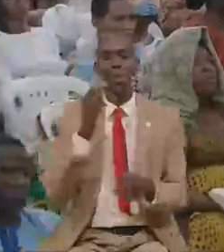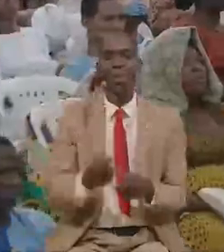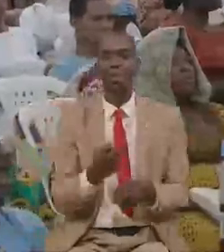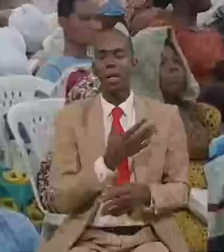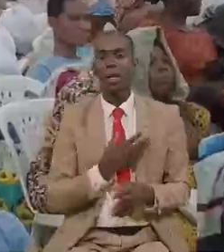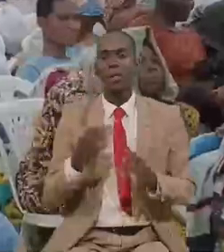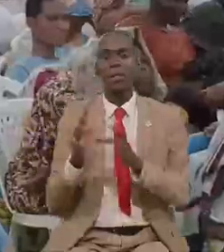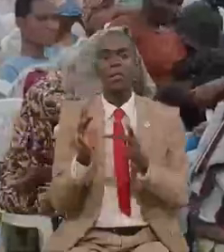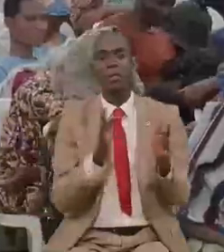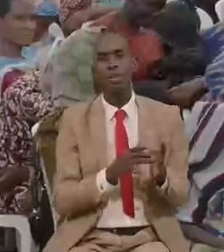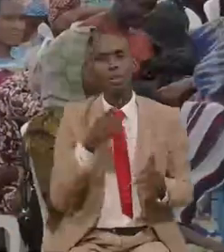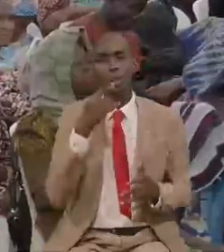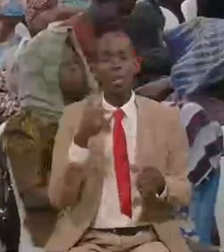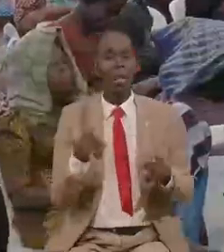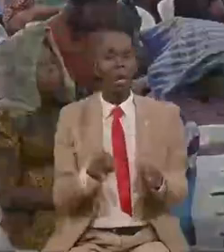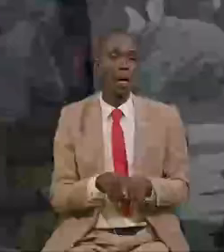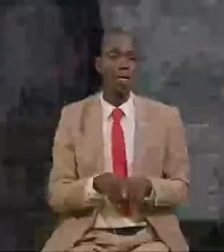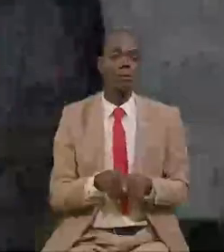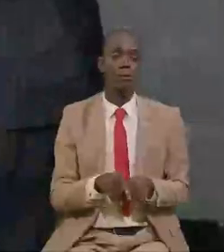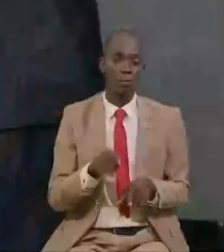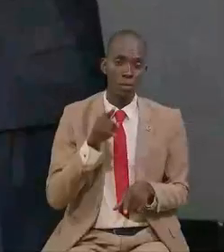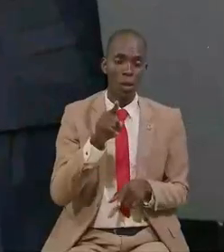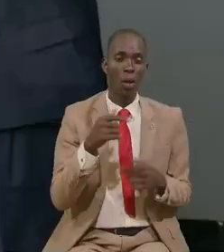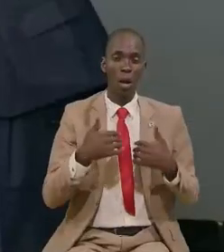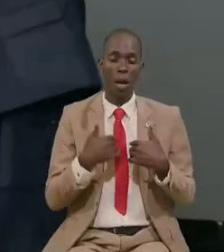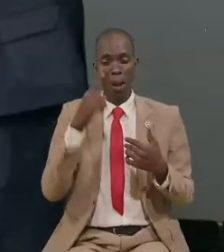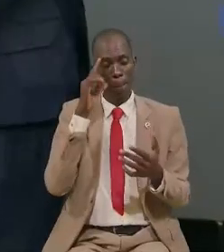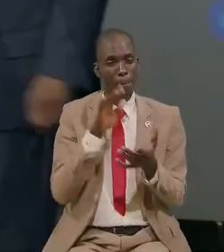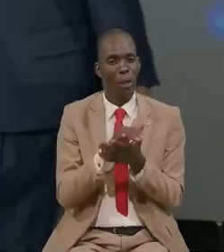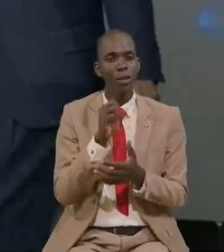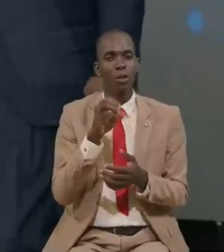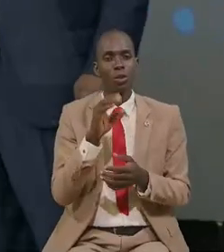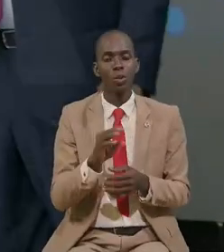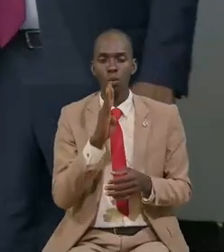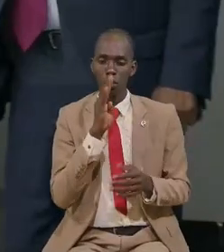lui dit, comme tu as cru, qu'il te soit fait selon ta foi.